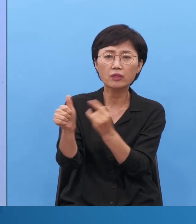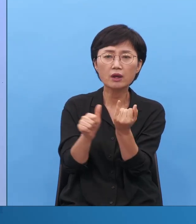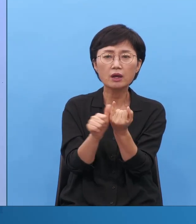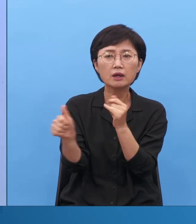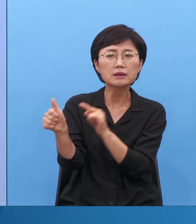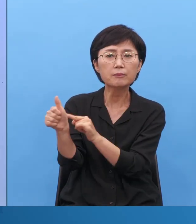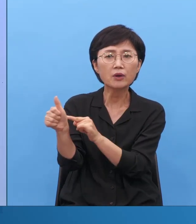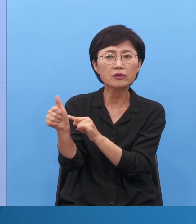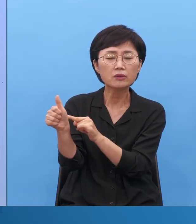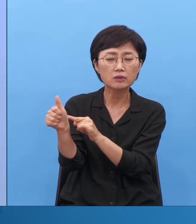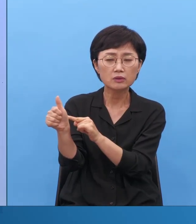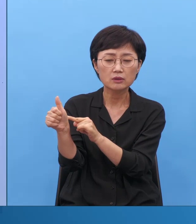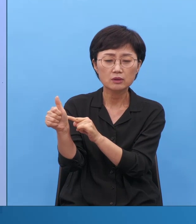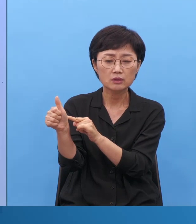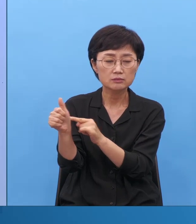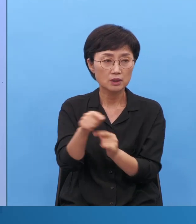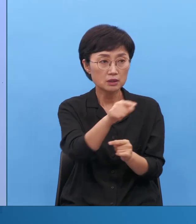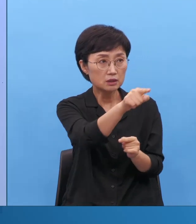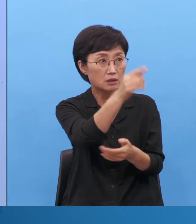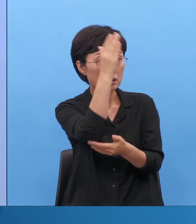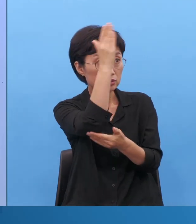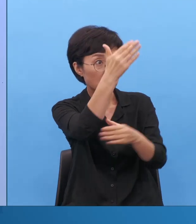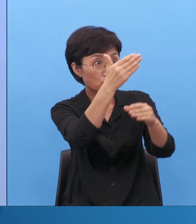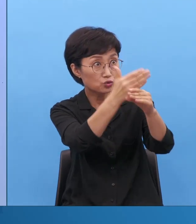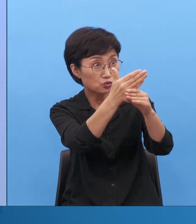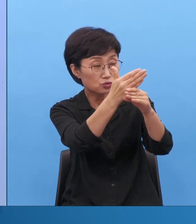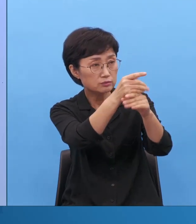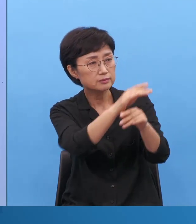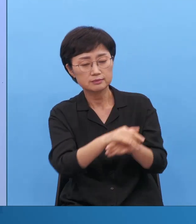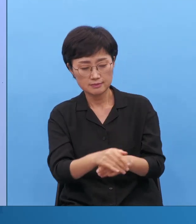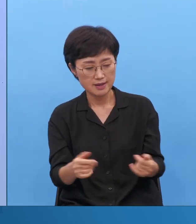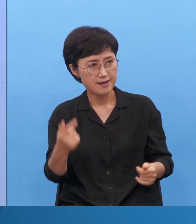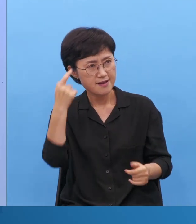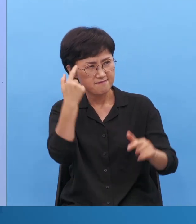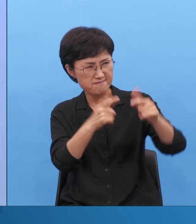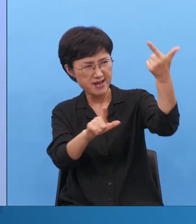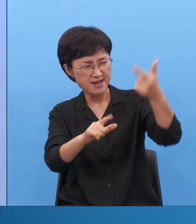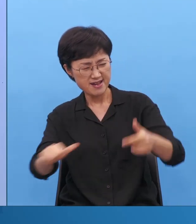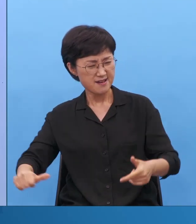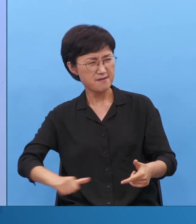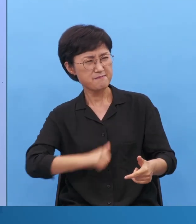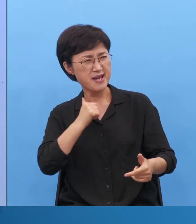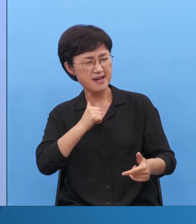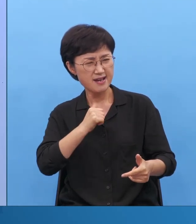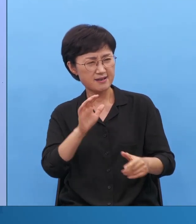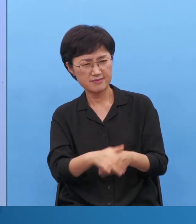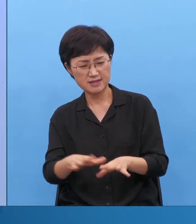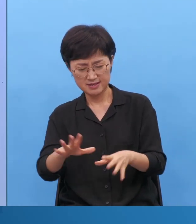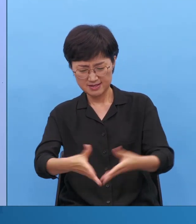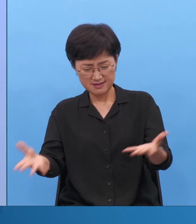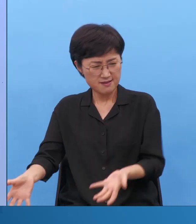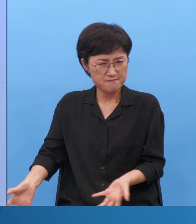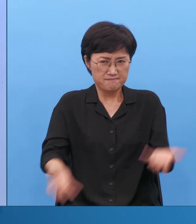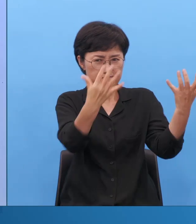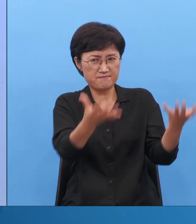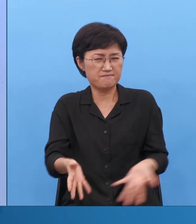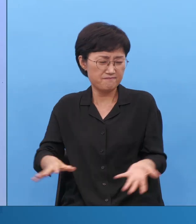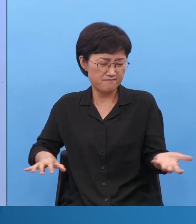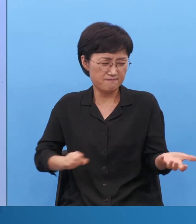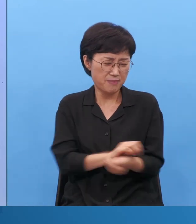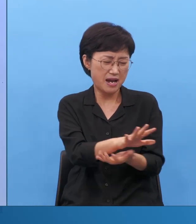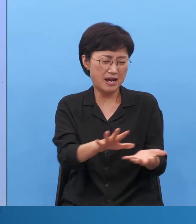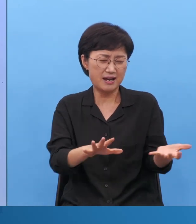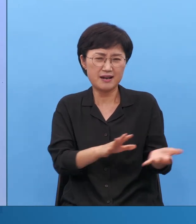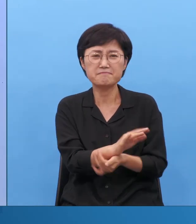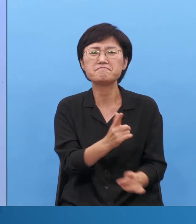그 전도사님인데 그때 전도사님 막 던지는 거예요. And I remember at a very young time, a young age, that her husband, it was when the assistant pastor